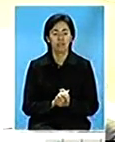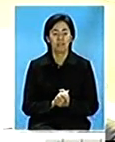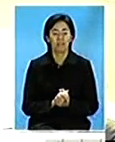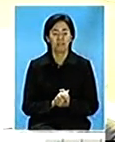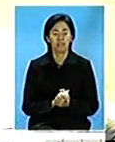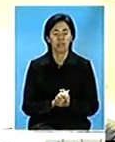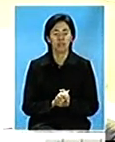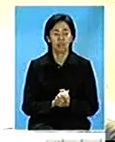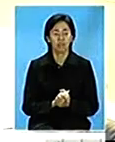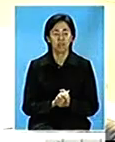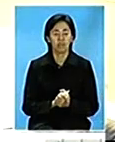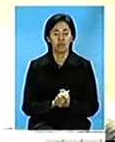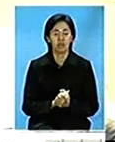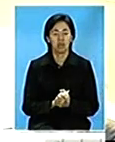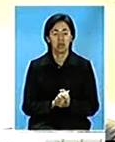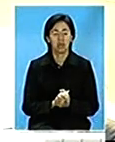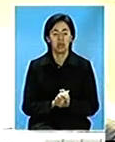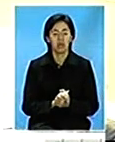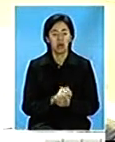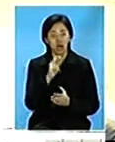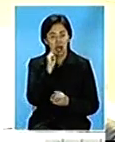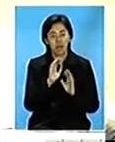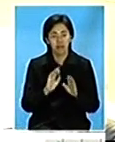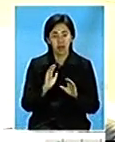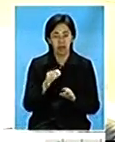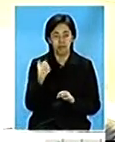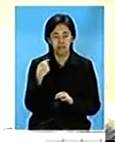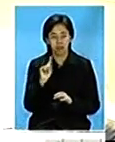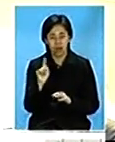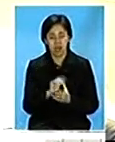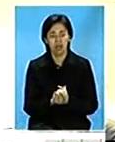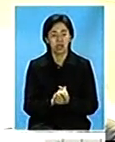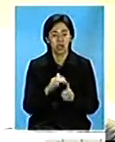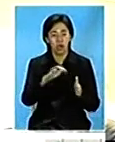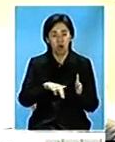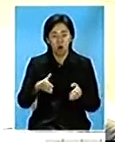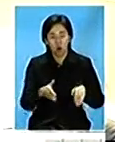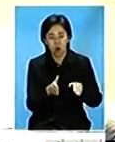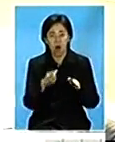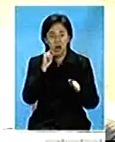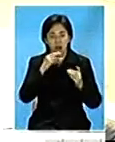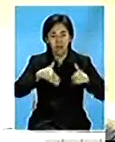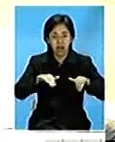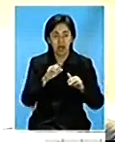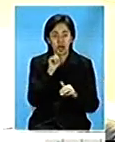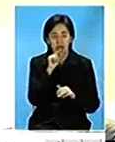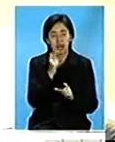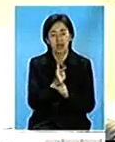อ่างนั้นก็มีความยาวต่อไปบ้างบางแห่งก็มีขุดคลองส่งน้ำบ้างก็มีการเลี้ยงไก่กันม